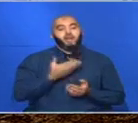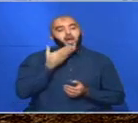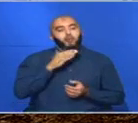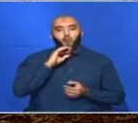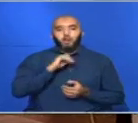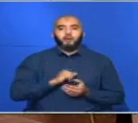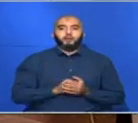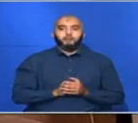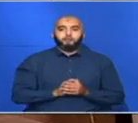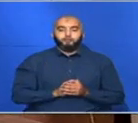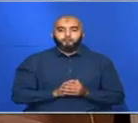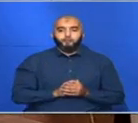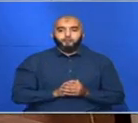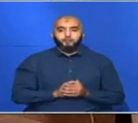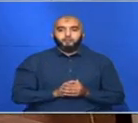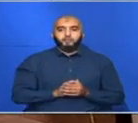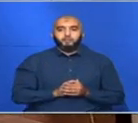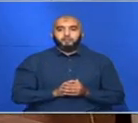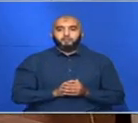الحمد لله